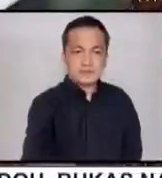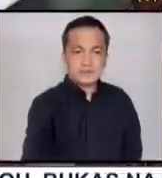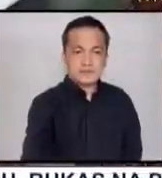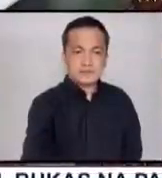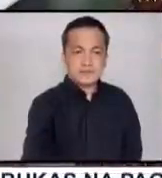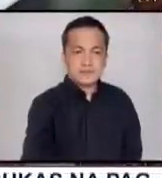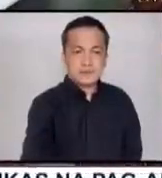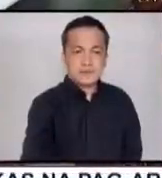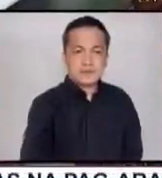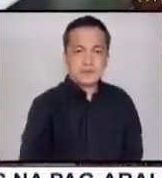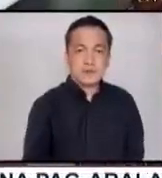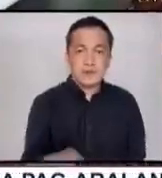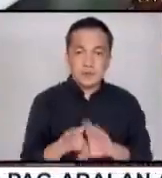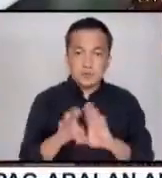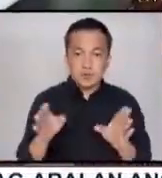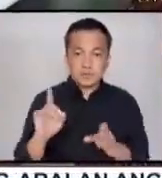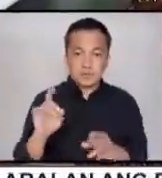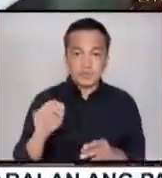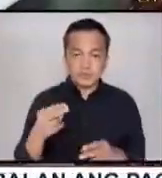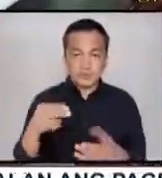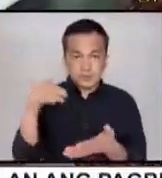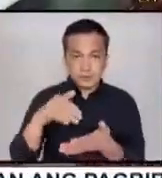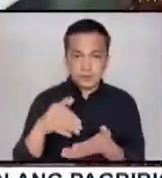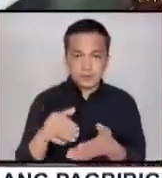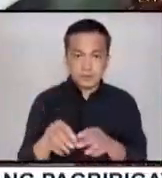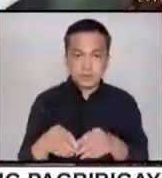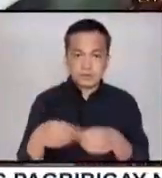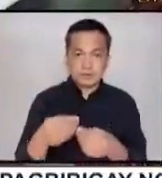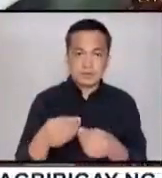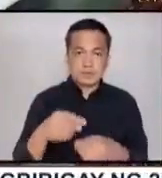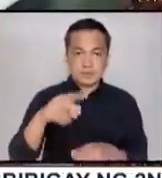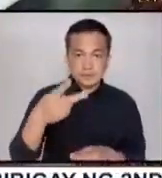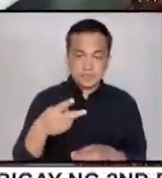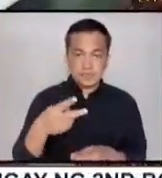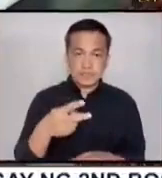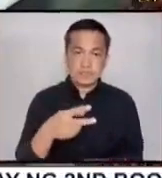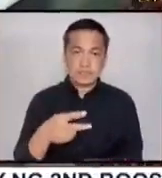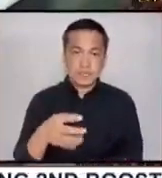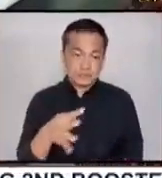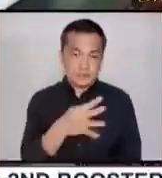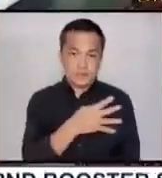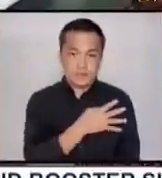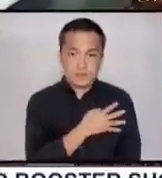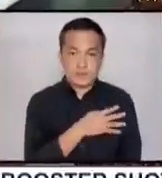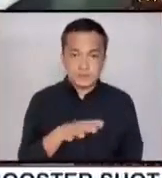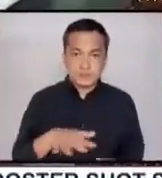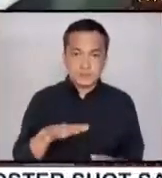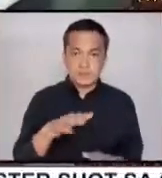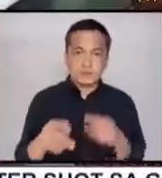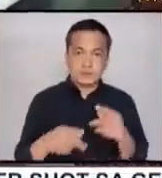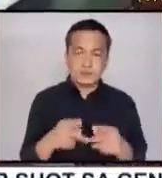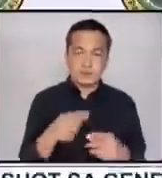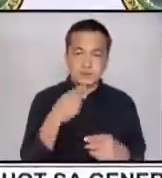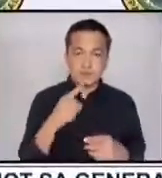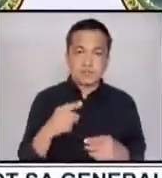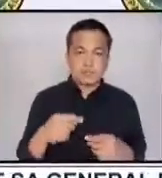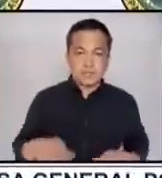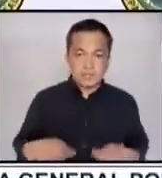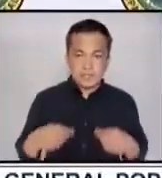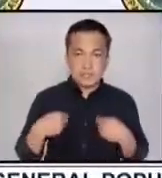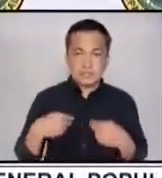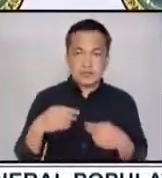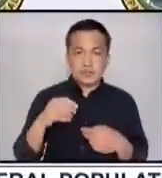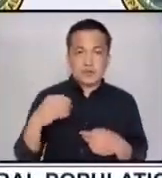Bukas ang Department of Health na pag-aralan ang pagbibigay ng second booster shot sa general population. Ang kay Health Officer in Charge Maria